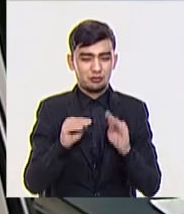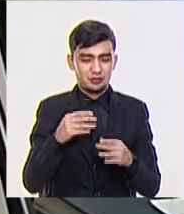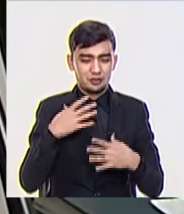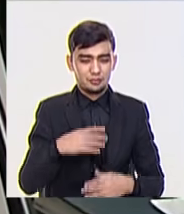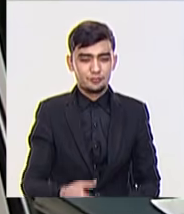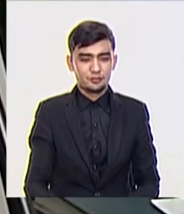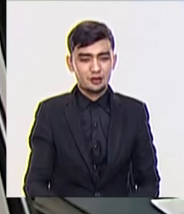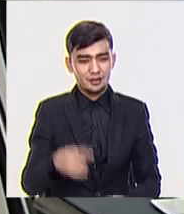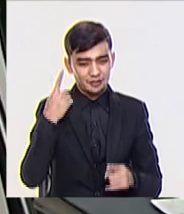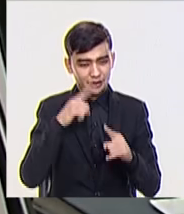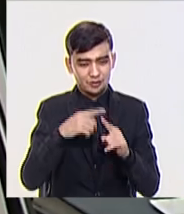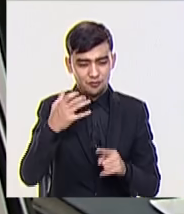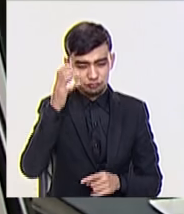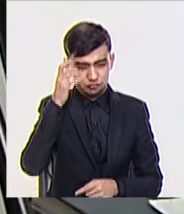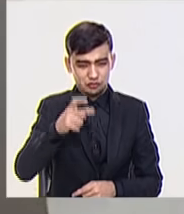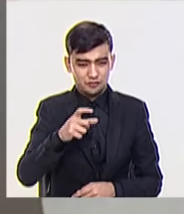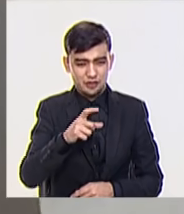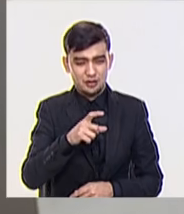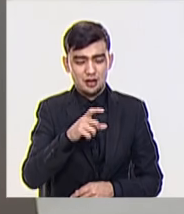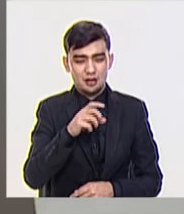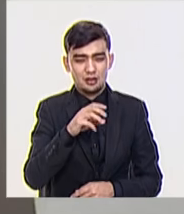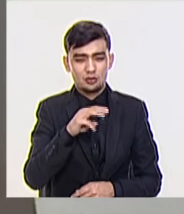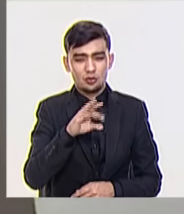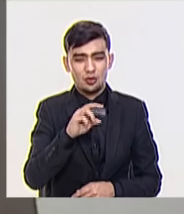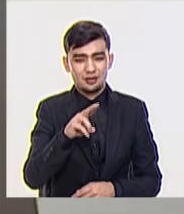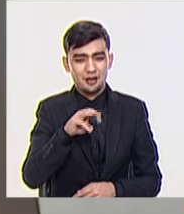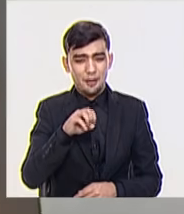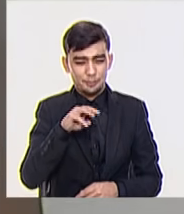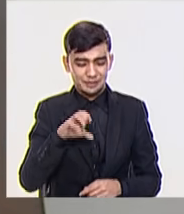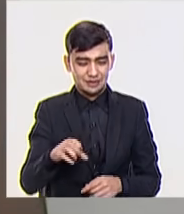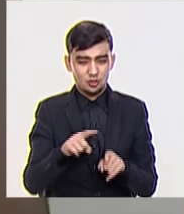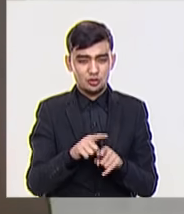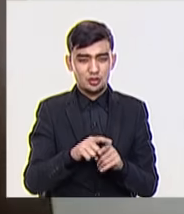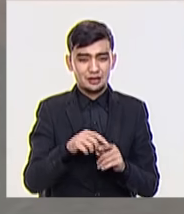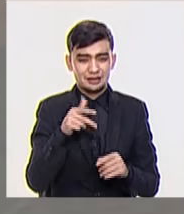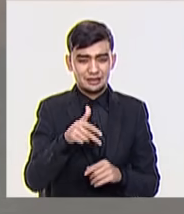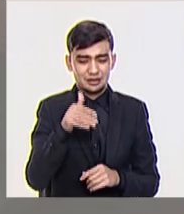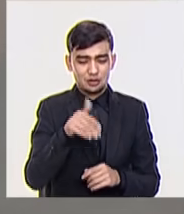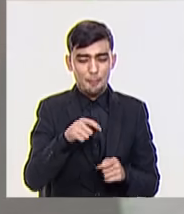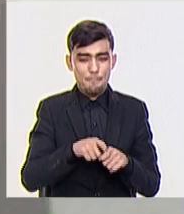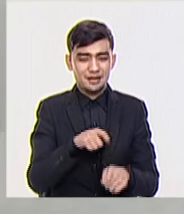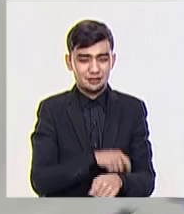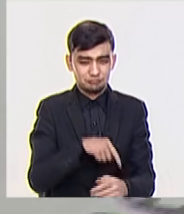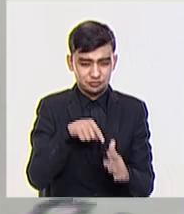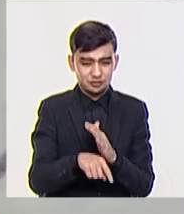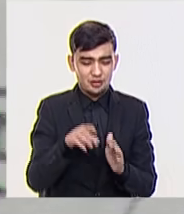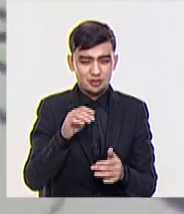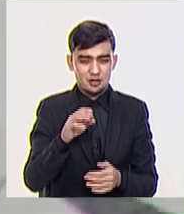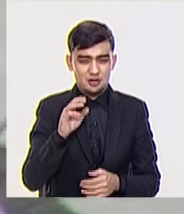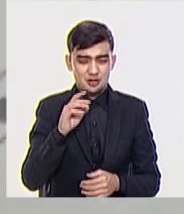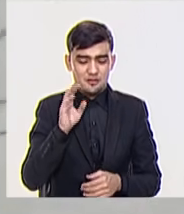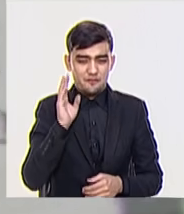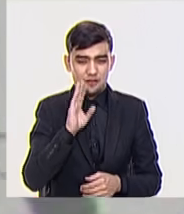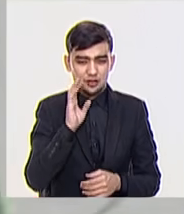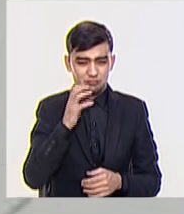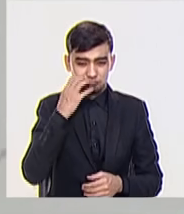Техника ғылымдарының докторы Тоқтамыс Нүсіпқұлы Алматыдағы 3000 метр тереңдіктен шығатын 65 градус ыстық су таусылмайтын мәңгілік қор көзі